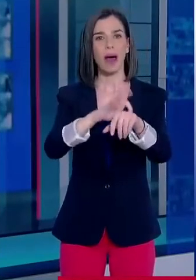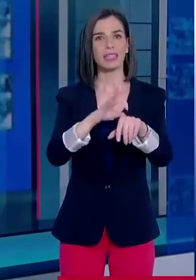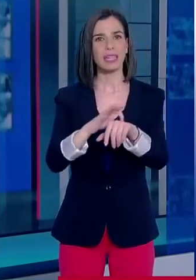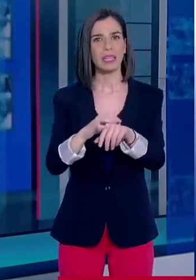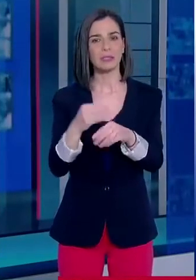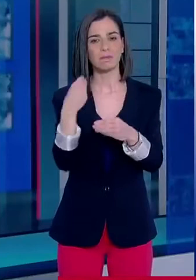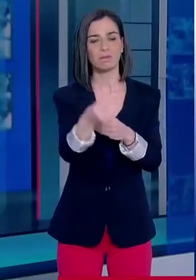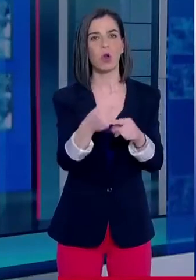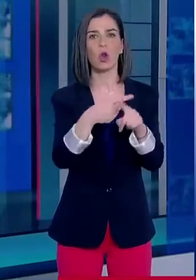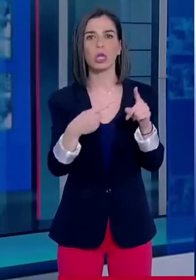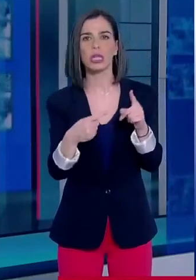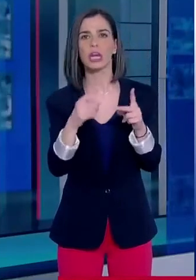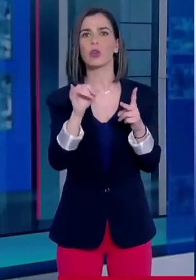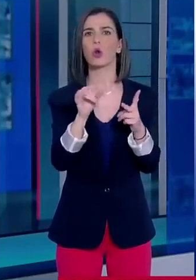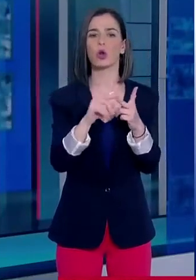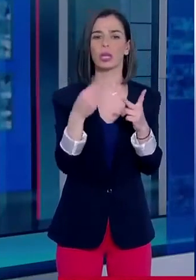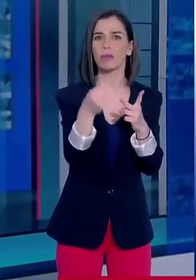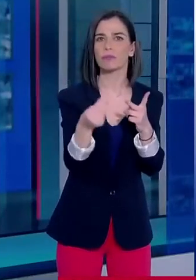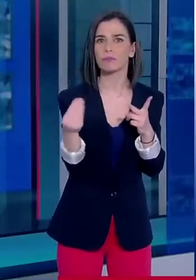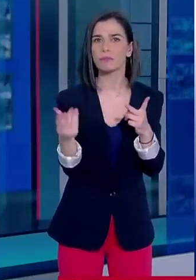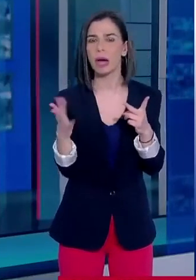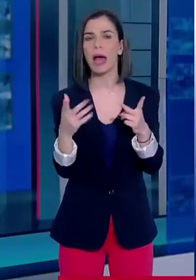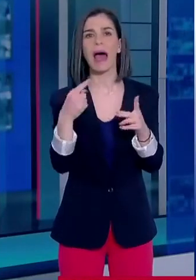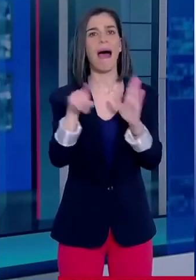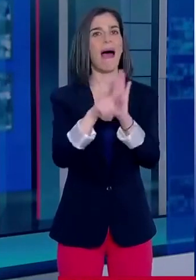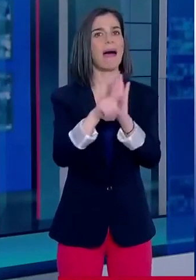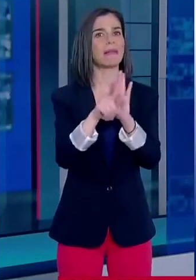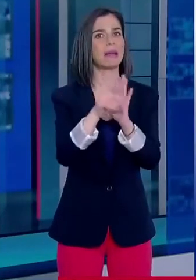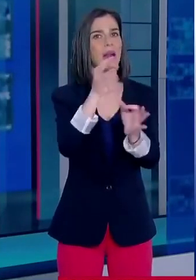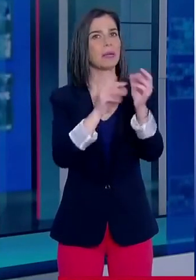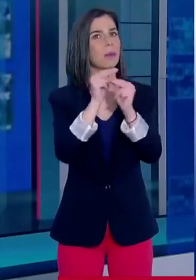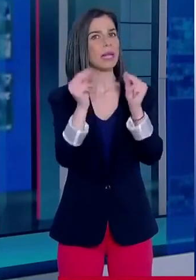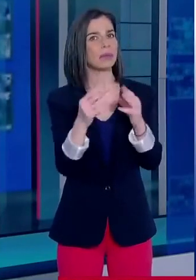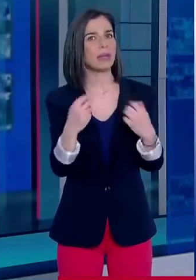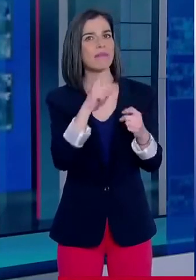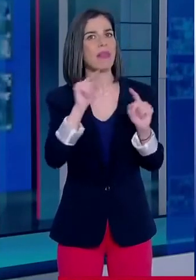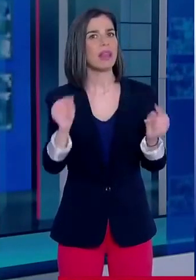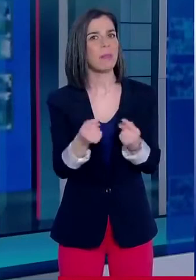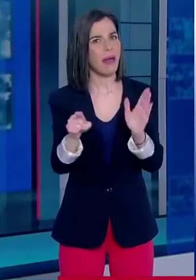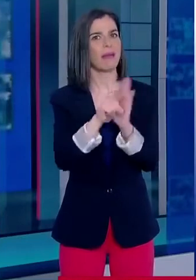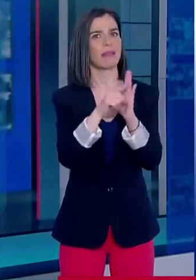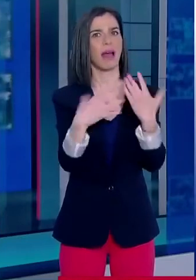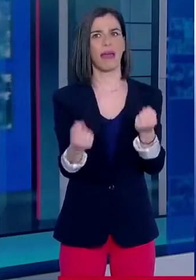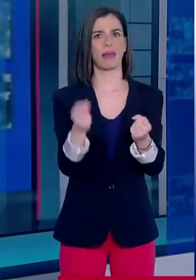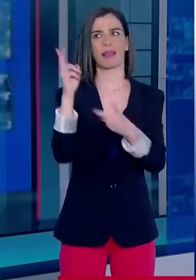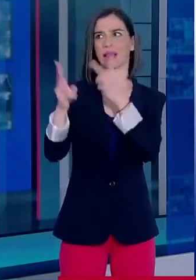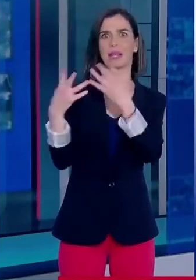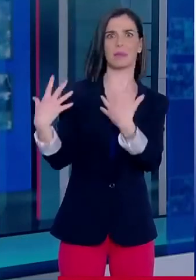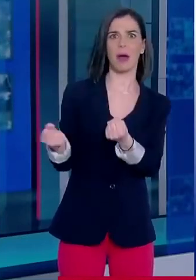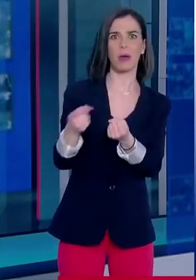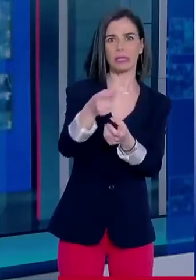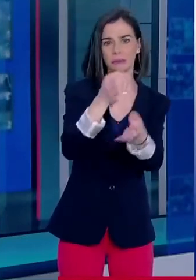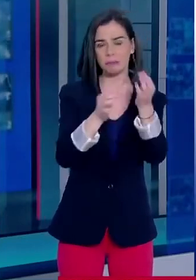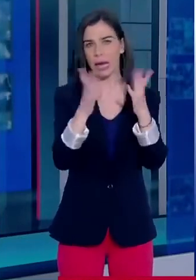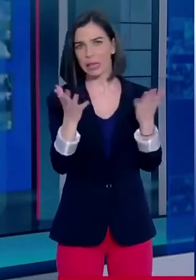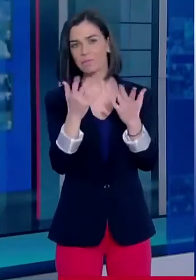χορηγηθεί, έχουν ελεγχθεί πιθανές παρενέργειες και έχετε να μας ανακοινώσετε αποτελέσματα από τη θεραπεία αυτή? Όχι, δεν